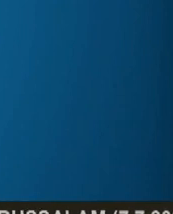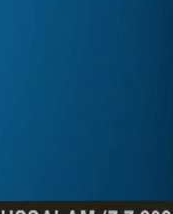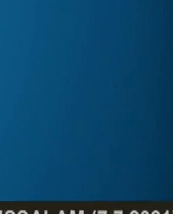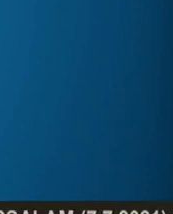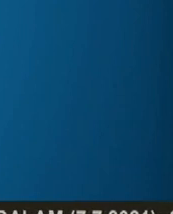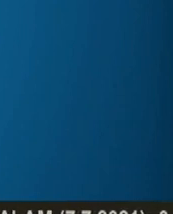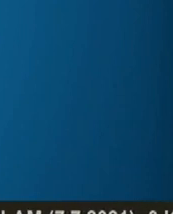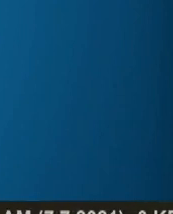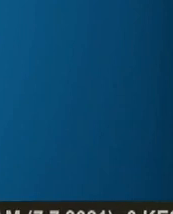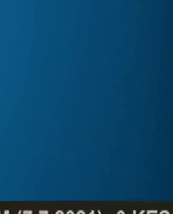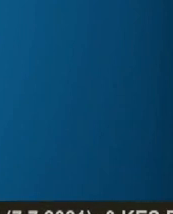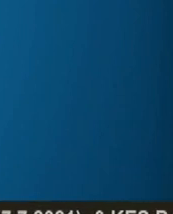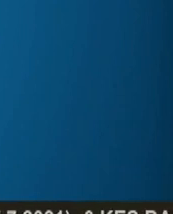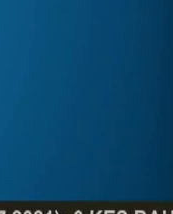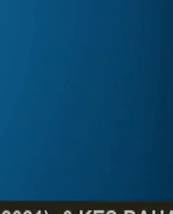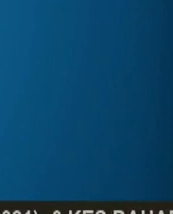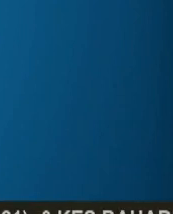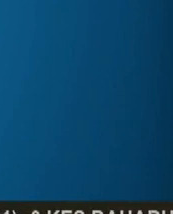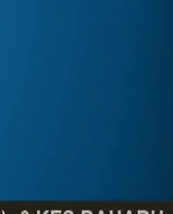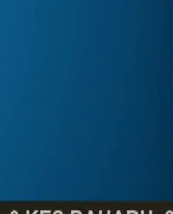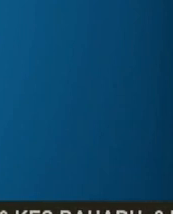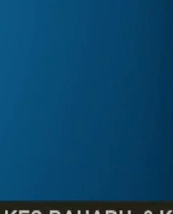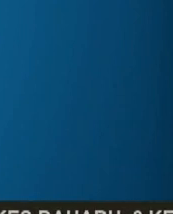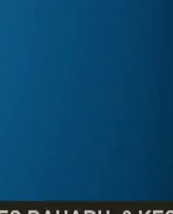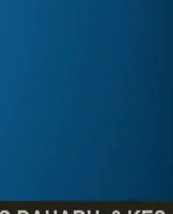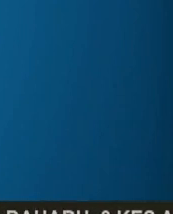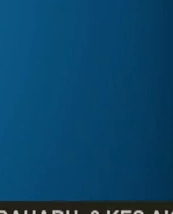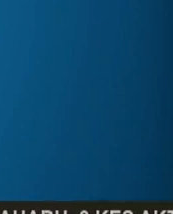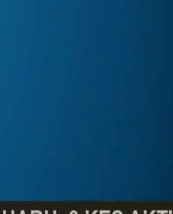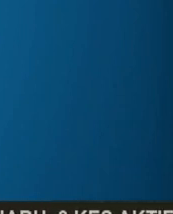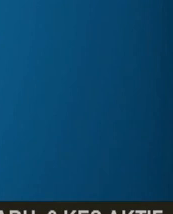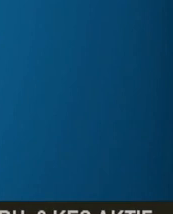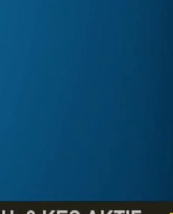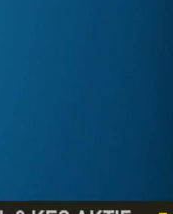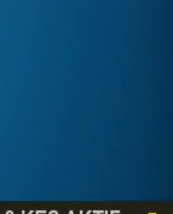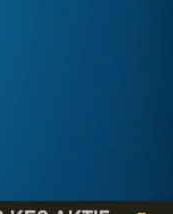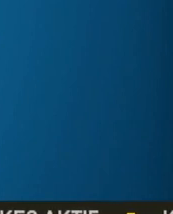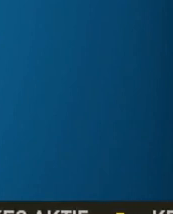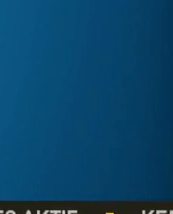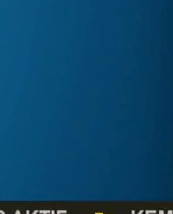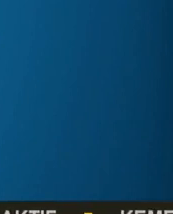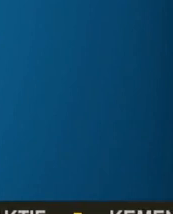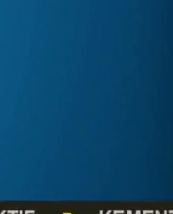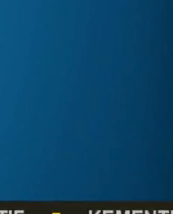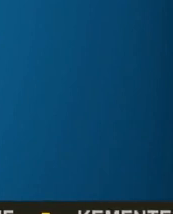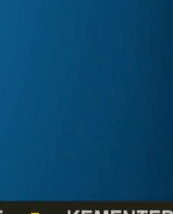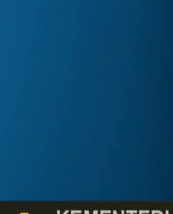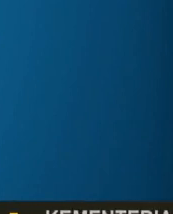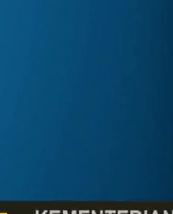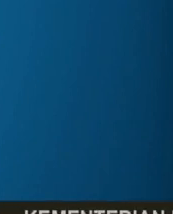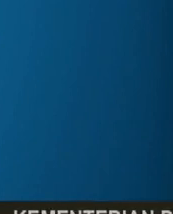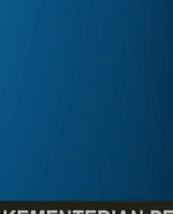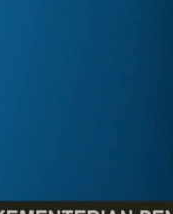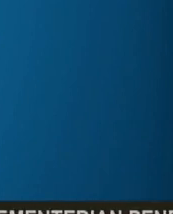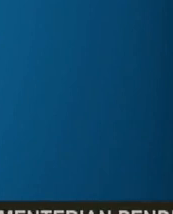lebih masa jika sabet setiap kesalahan majikan boleh didenda compton sebanyak 600 Ringgit bagi kesalahan pertama